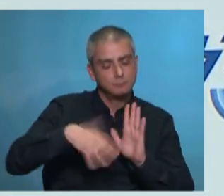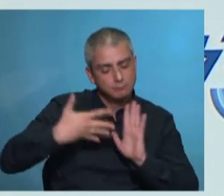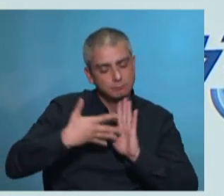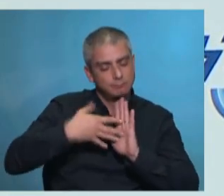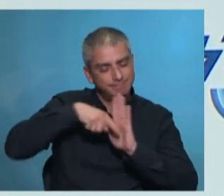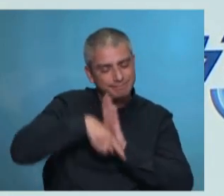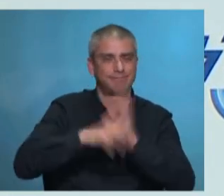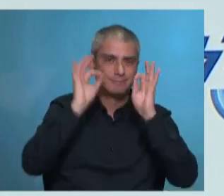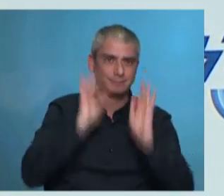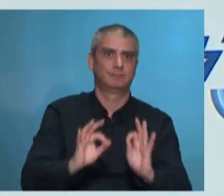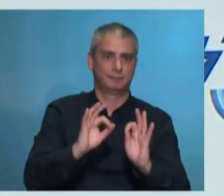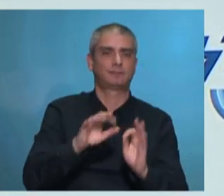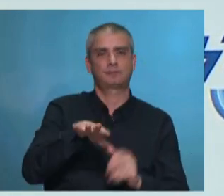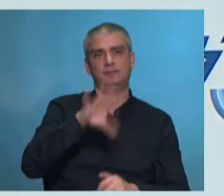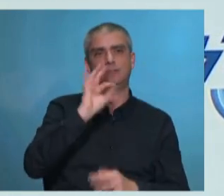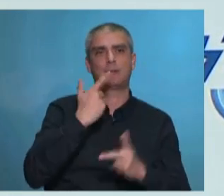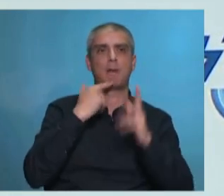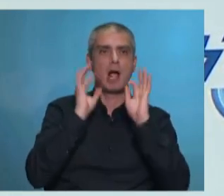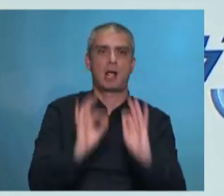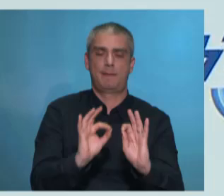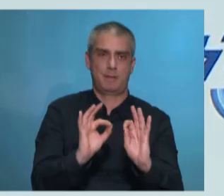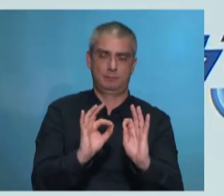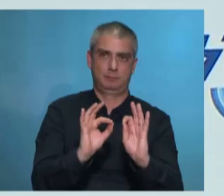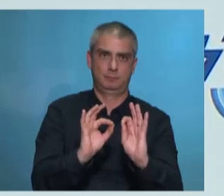חקירת הפרשה ותגיע לחקר האמת.